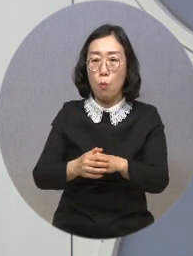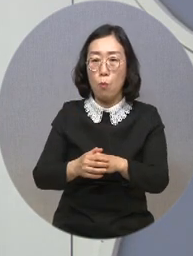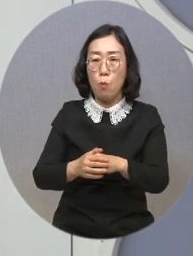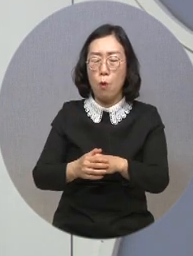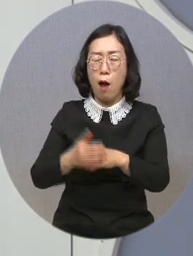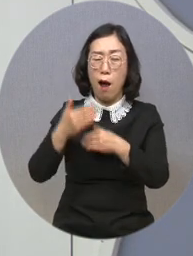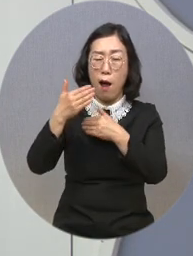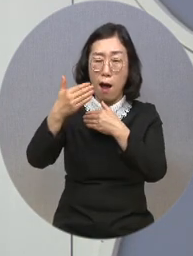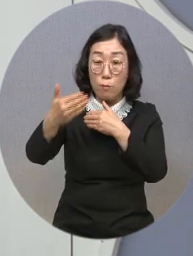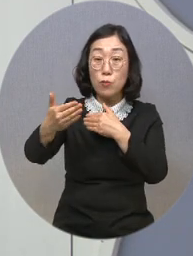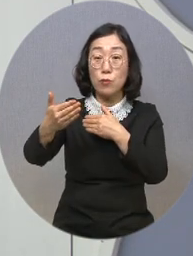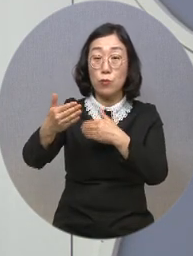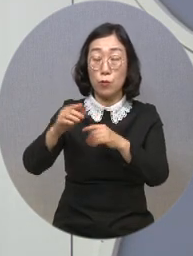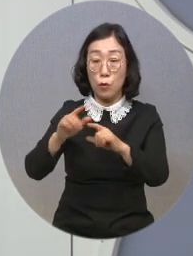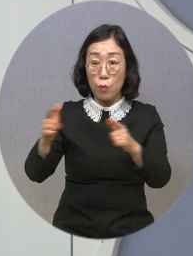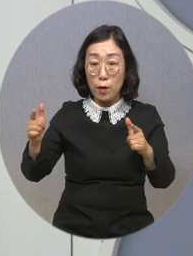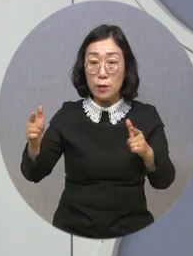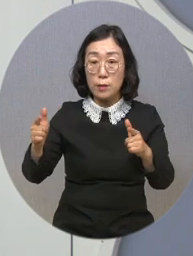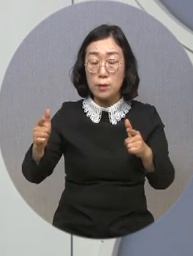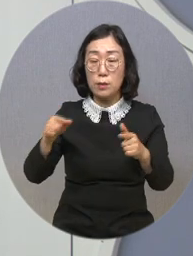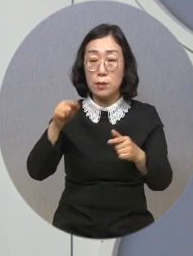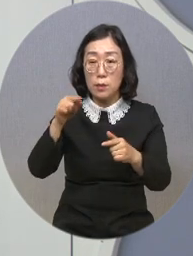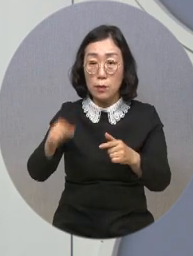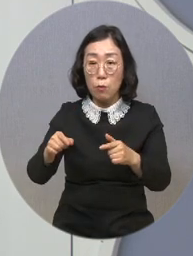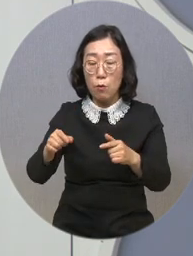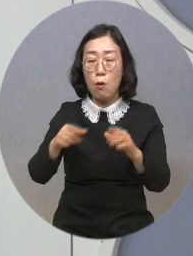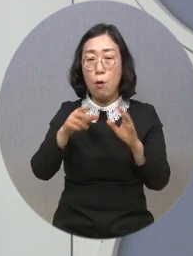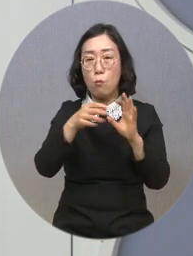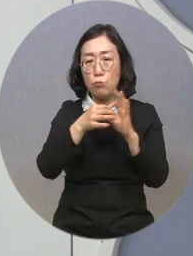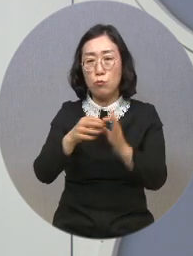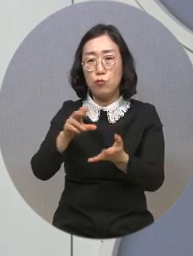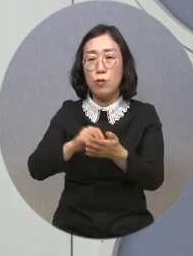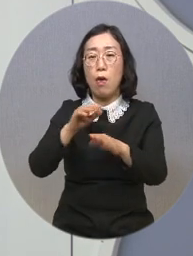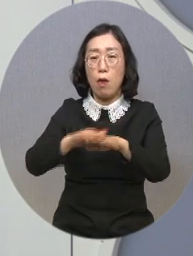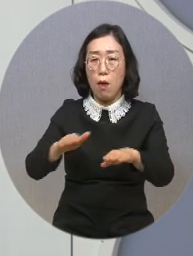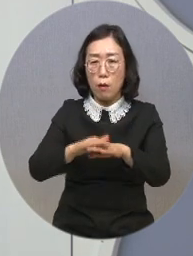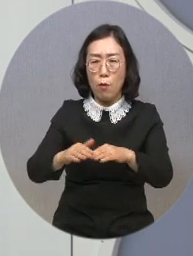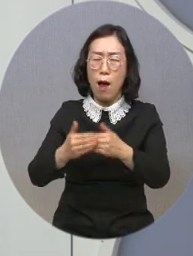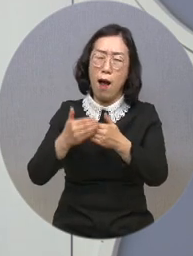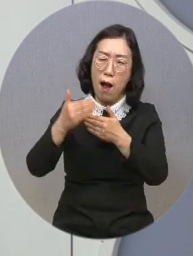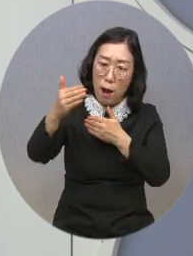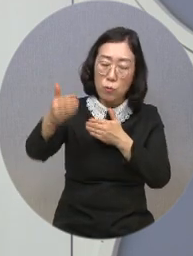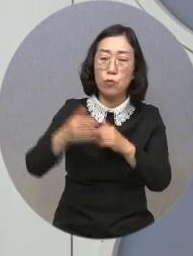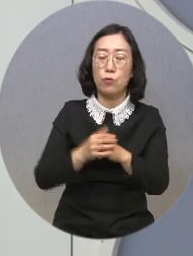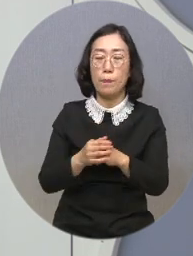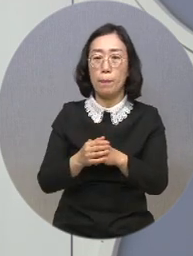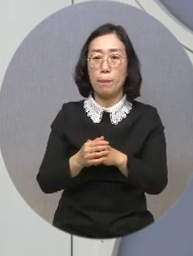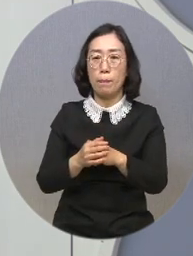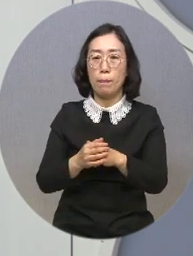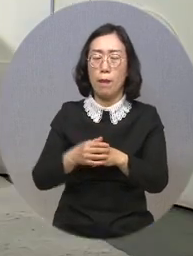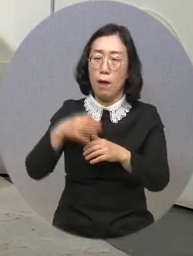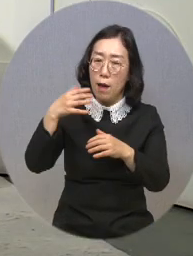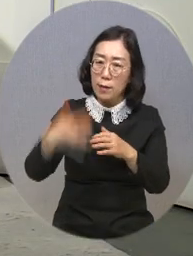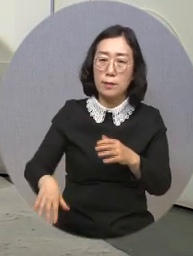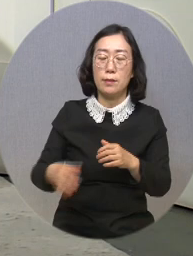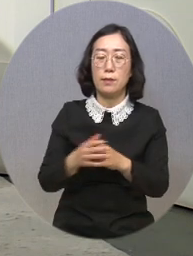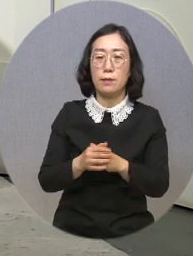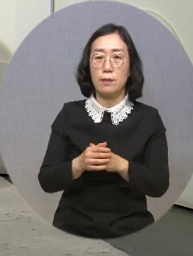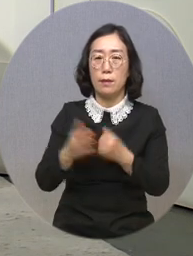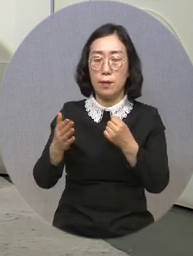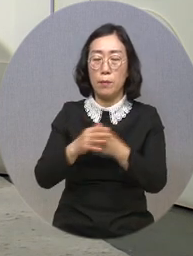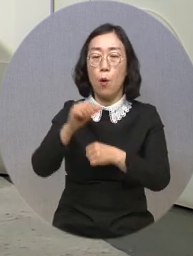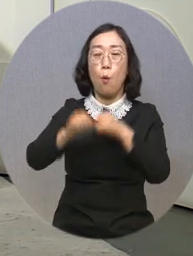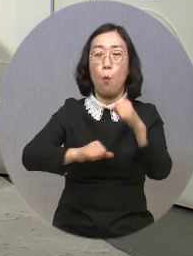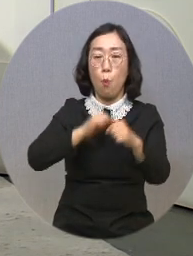미래의 문제지만 이게 하루하루 쌓이는 건데 이 문제를 해결해야 된다. 이런 걸 해야 되는데 안 하는 거예요. 그래서 이게